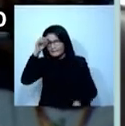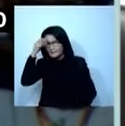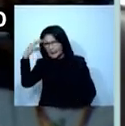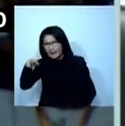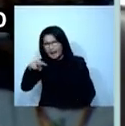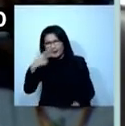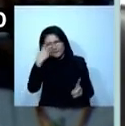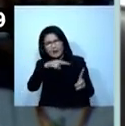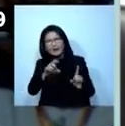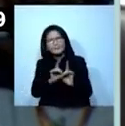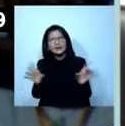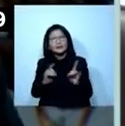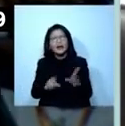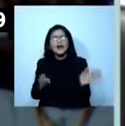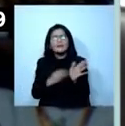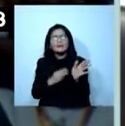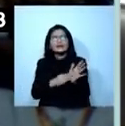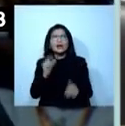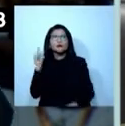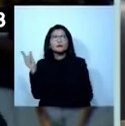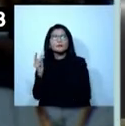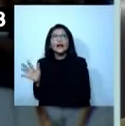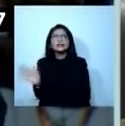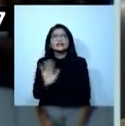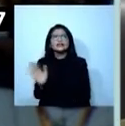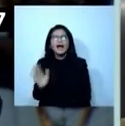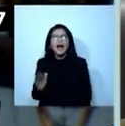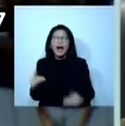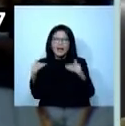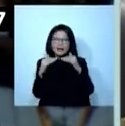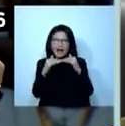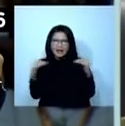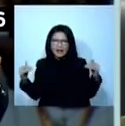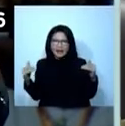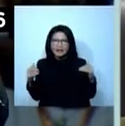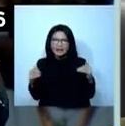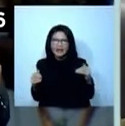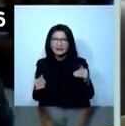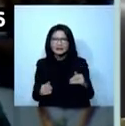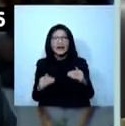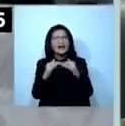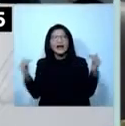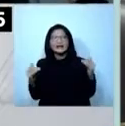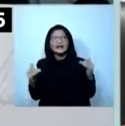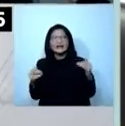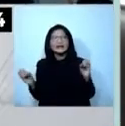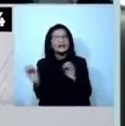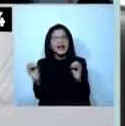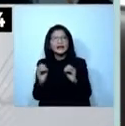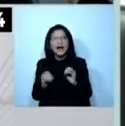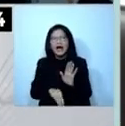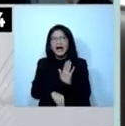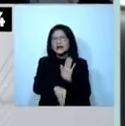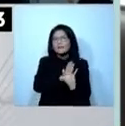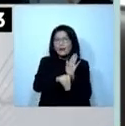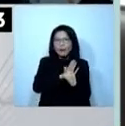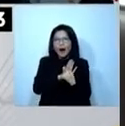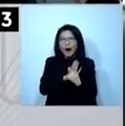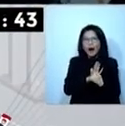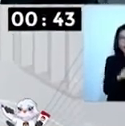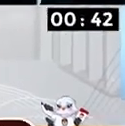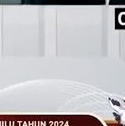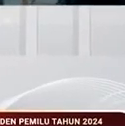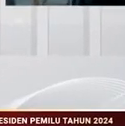pasangan nomor 2 berkaitan dengan isu-isu yang jadi isu dari tema debat itu sendiri gitu kan. Oke,